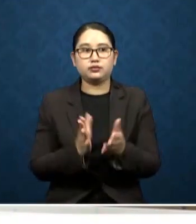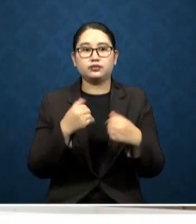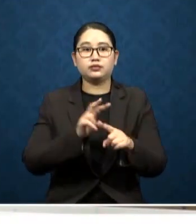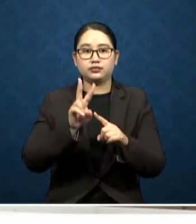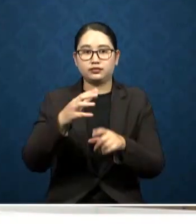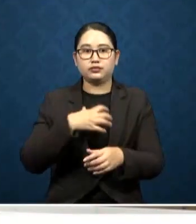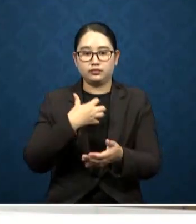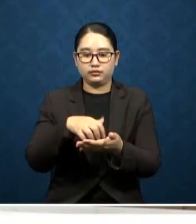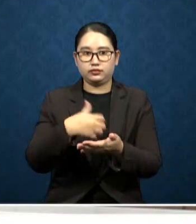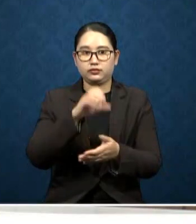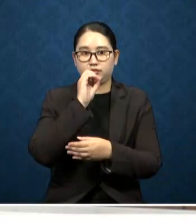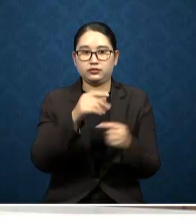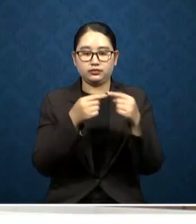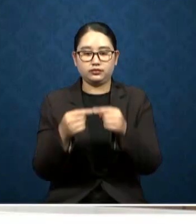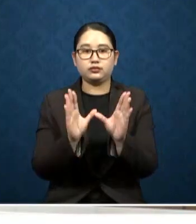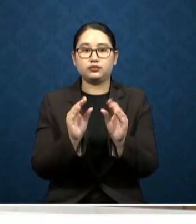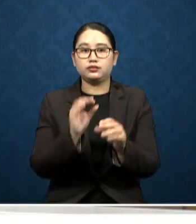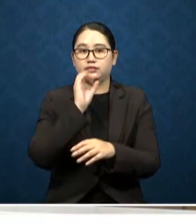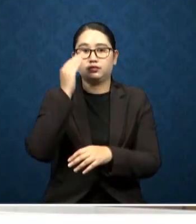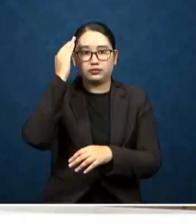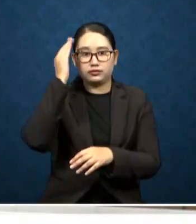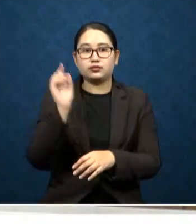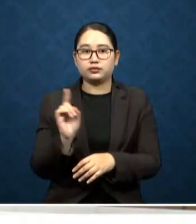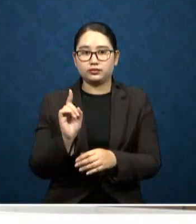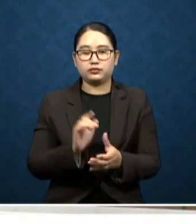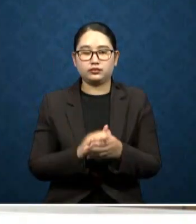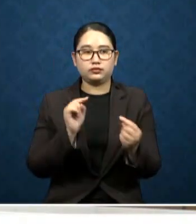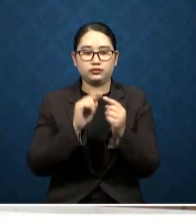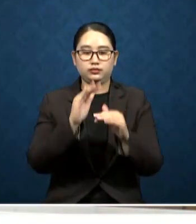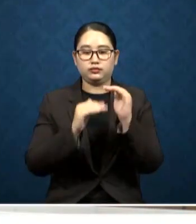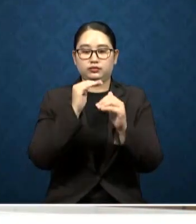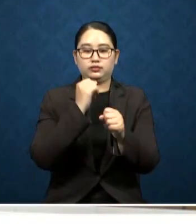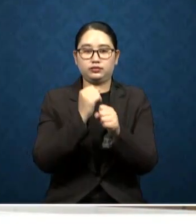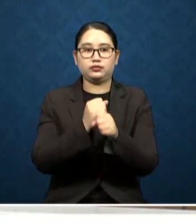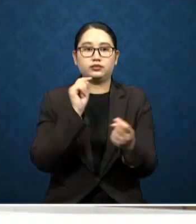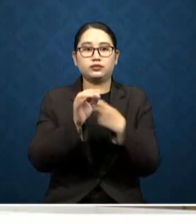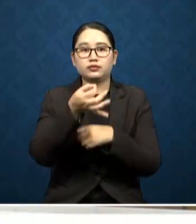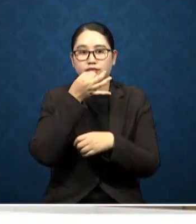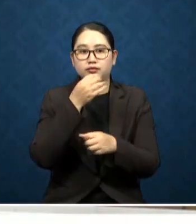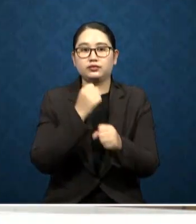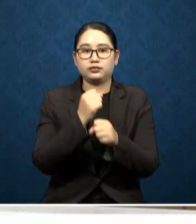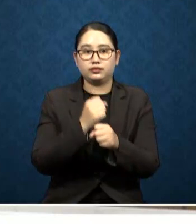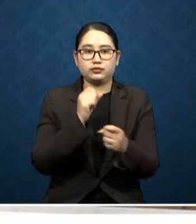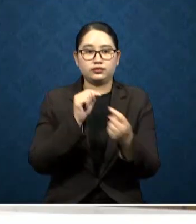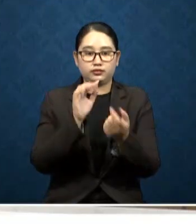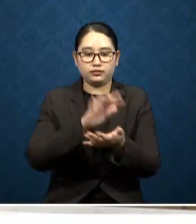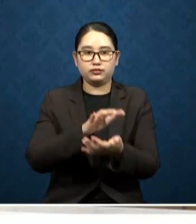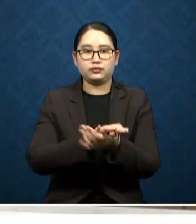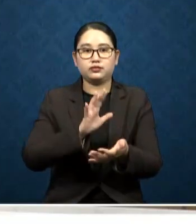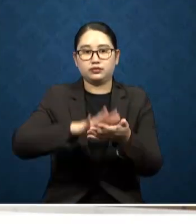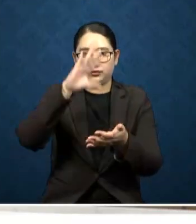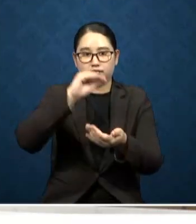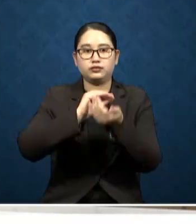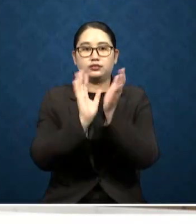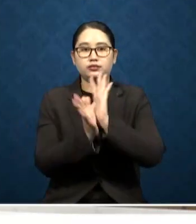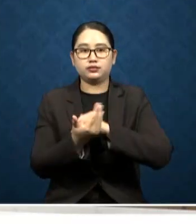อนุญาตได้กราบเรียนต่อท่านประธานผ่านไปยังสภาก็คือเรื่องการพัฒนาอาชีวศึกษาเอกชนตามสภาวการณ์ที่เปลี่ยน